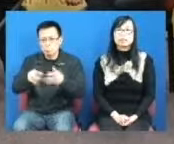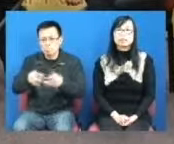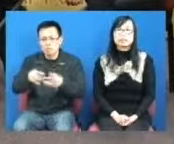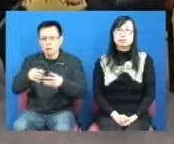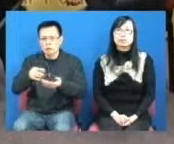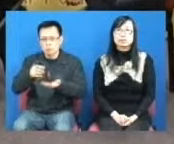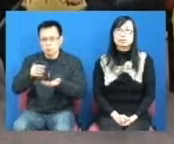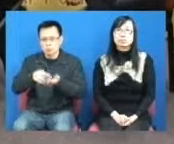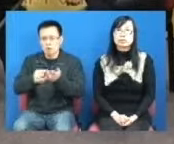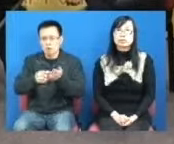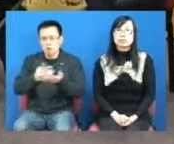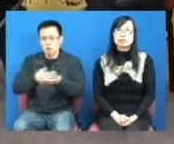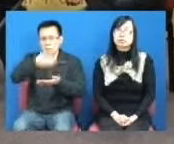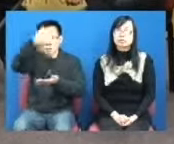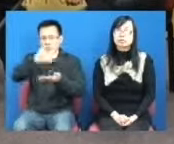地